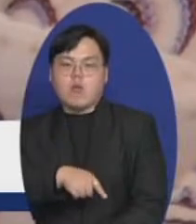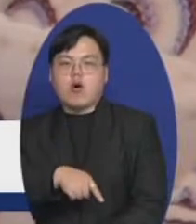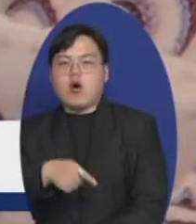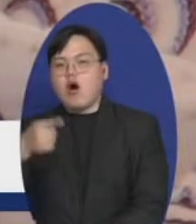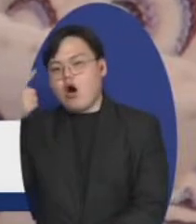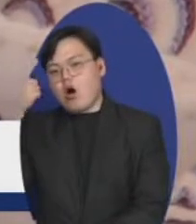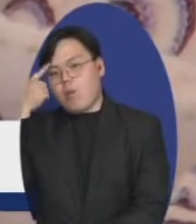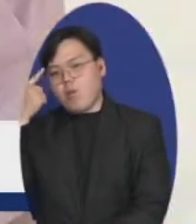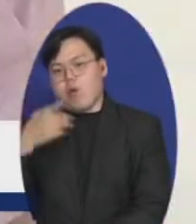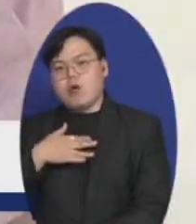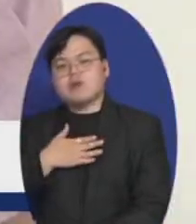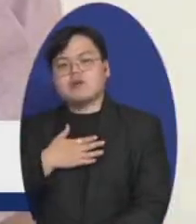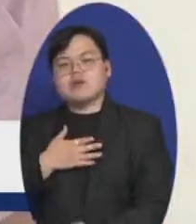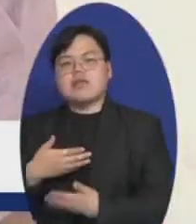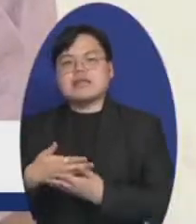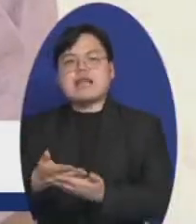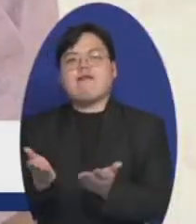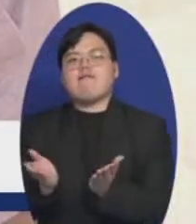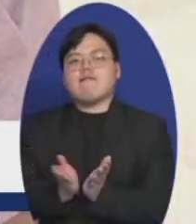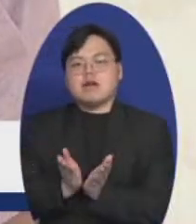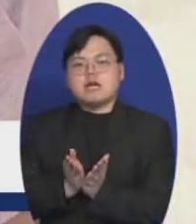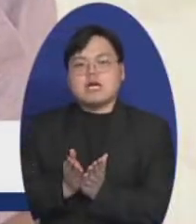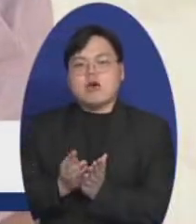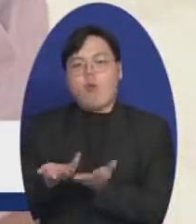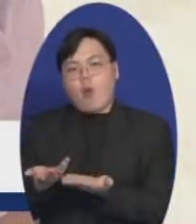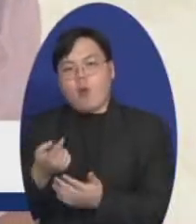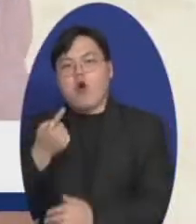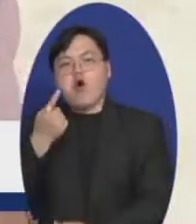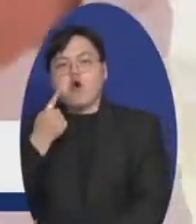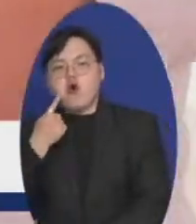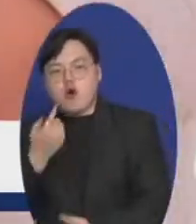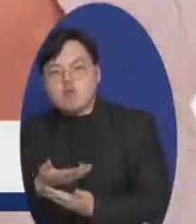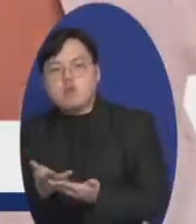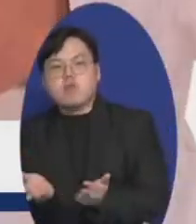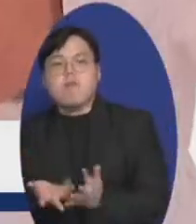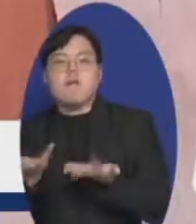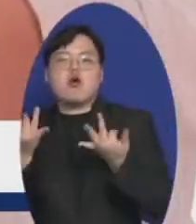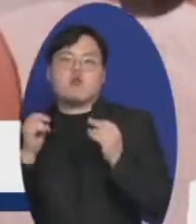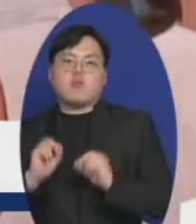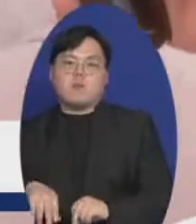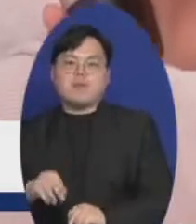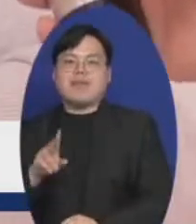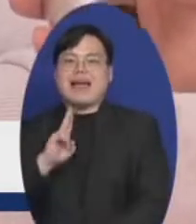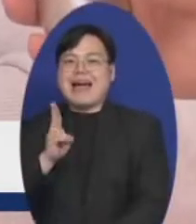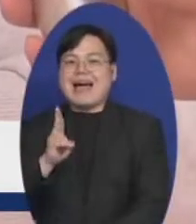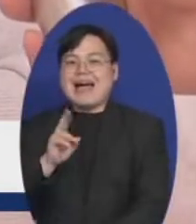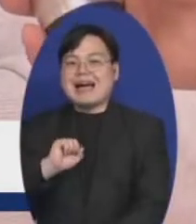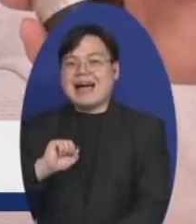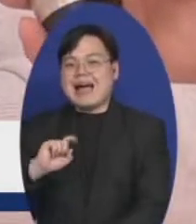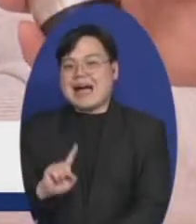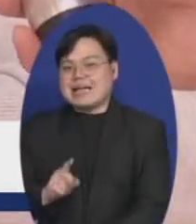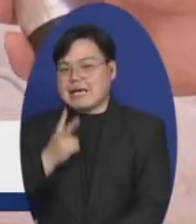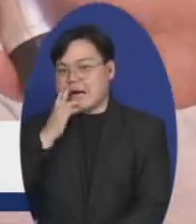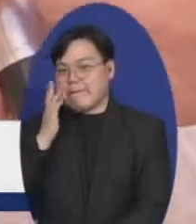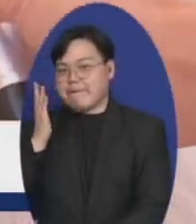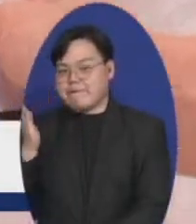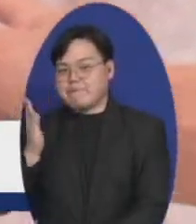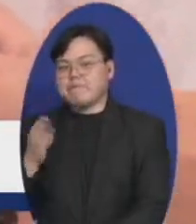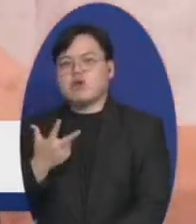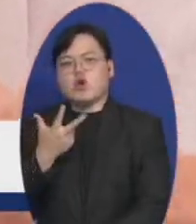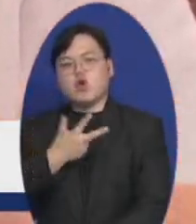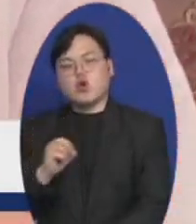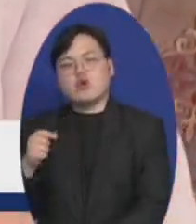Дэлхийд тавьчих тавгны сөр болчихно. Аа тэгээ чихрийн тавг болчихно. Кац бай. Одоо энэ нэг